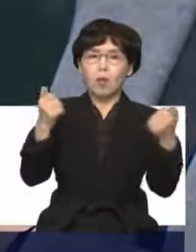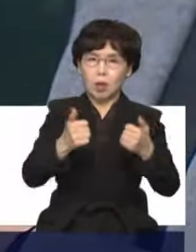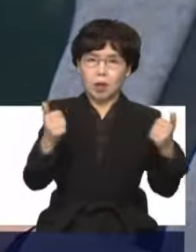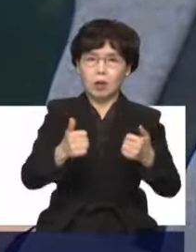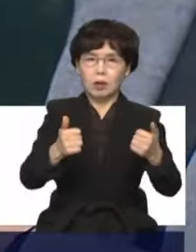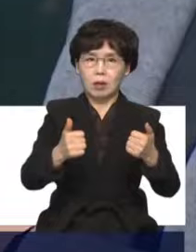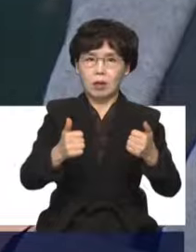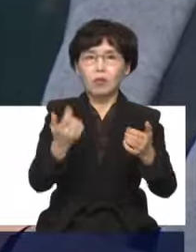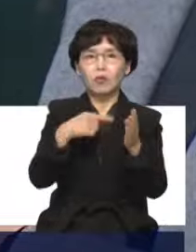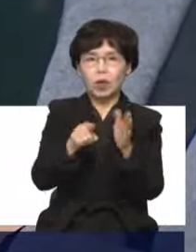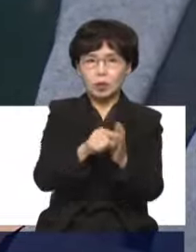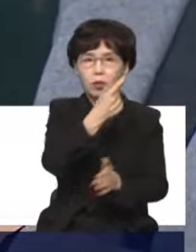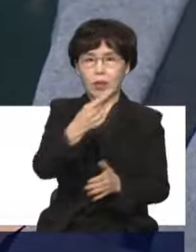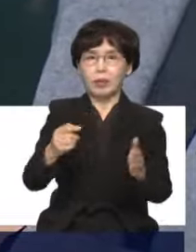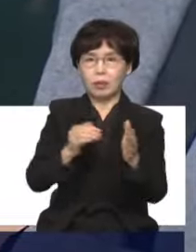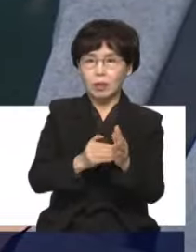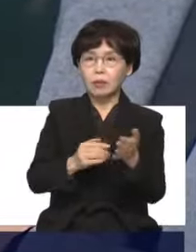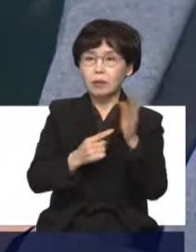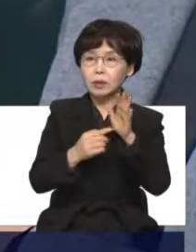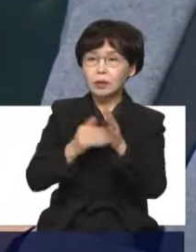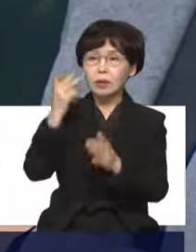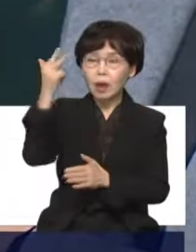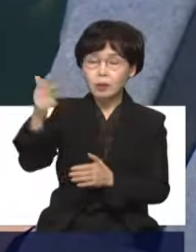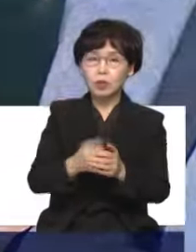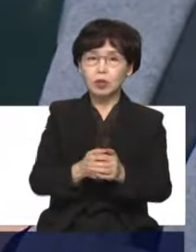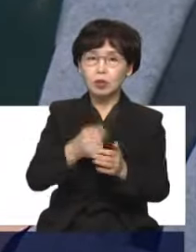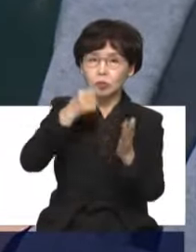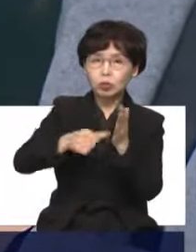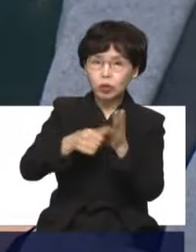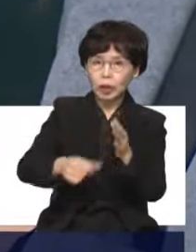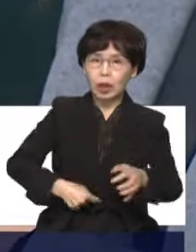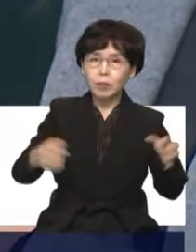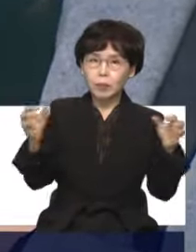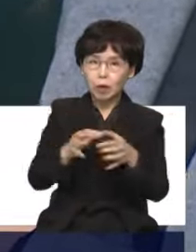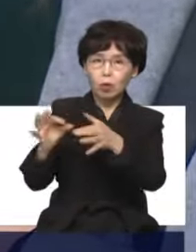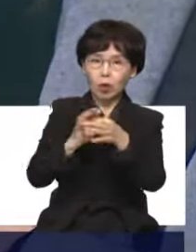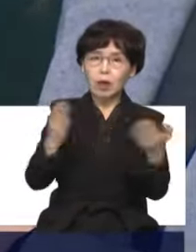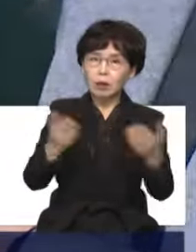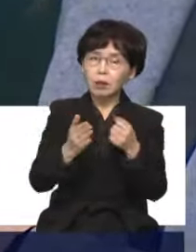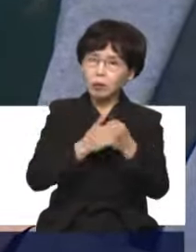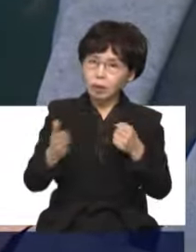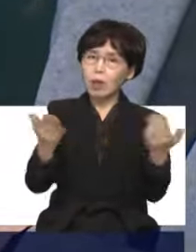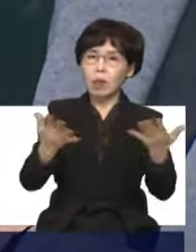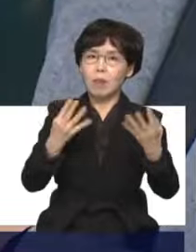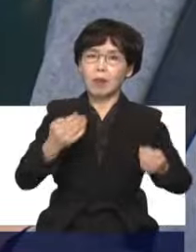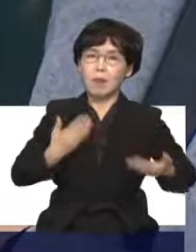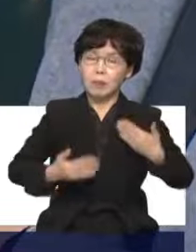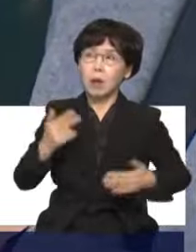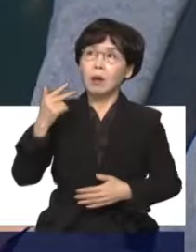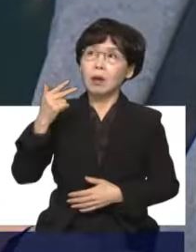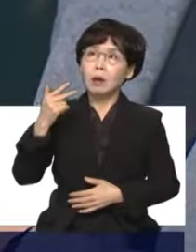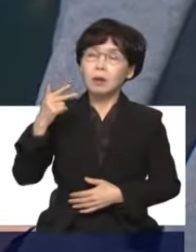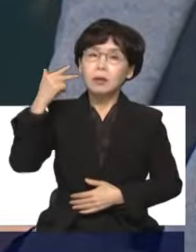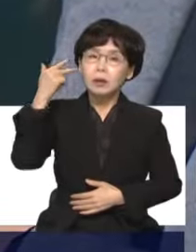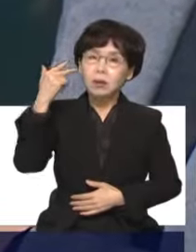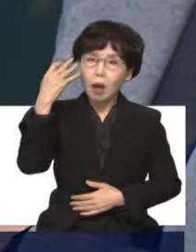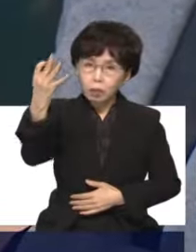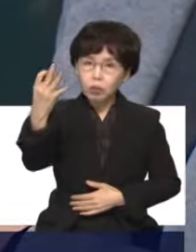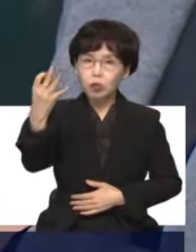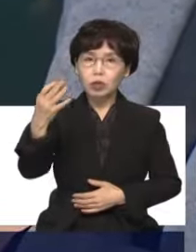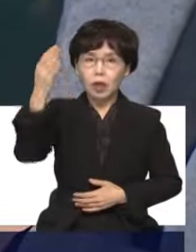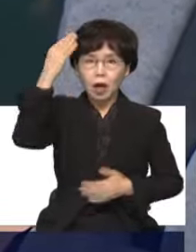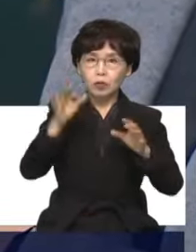주는 방산협력 관련 업무로 상당히 일이 많을 것 같고요. 그 다음 주는 지금